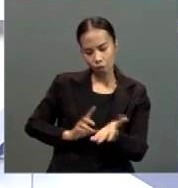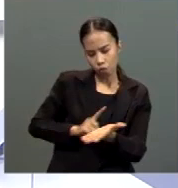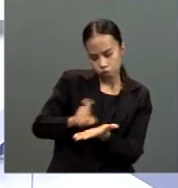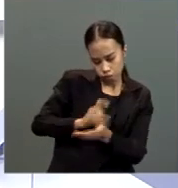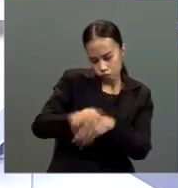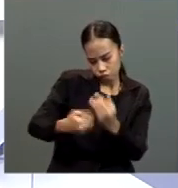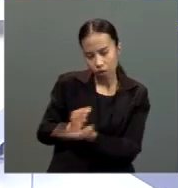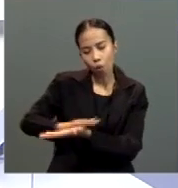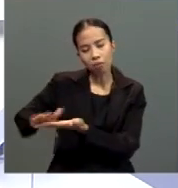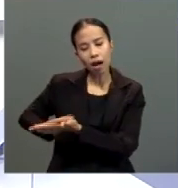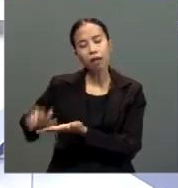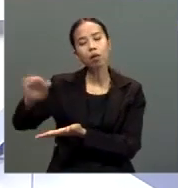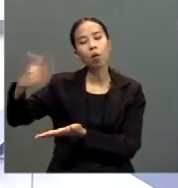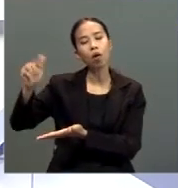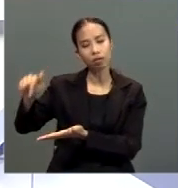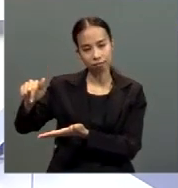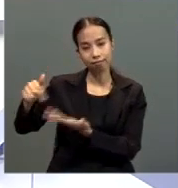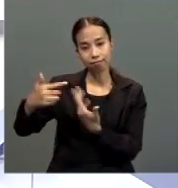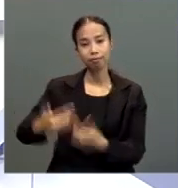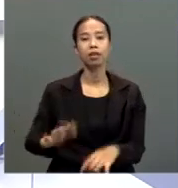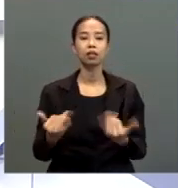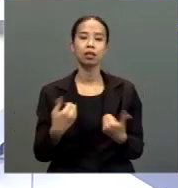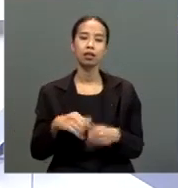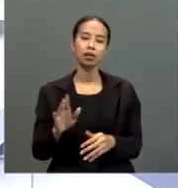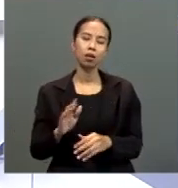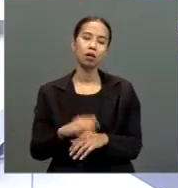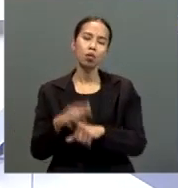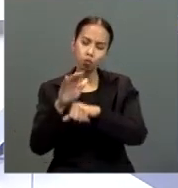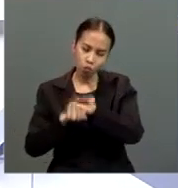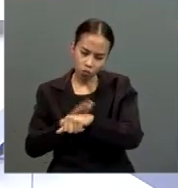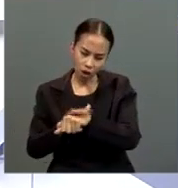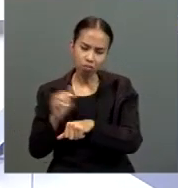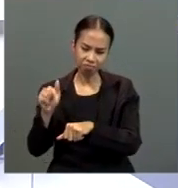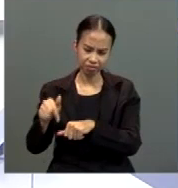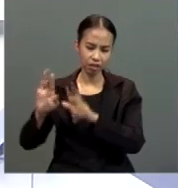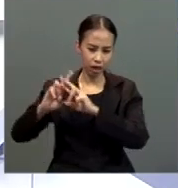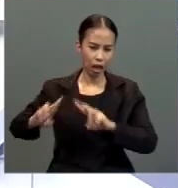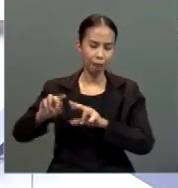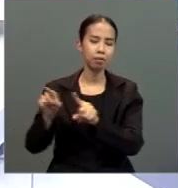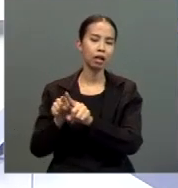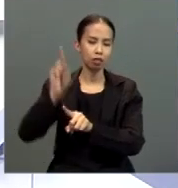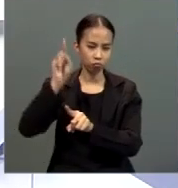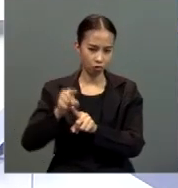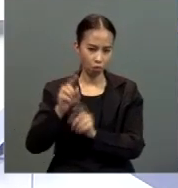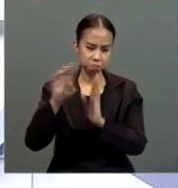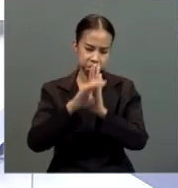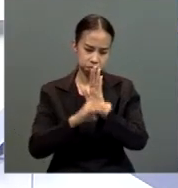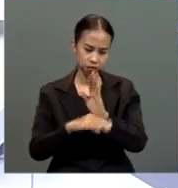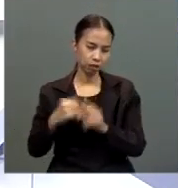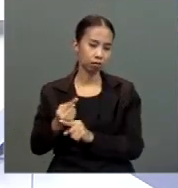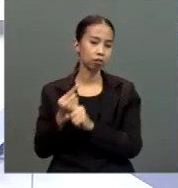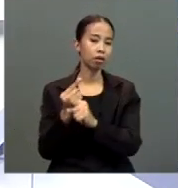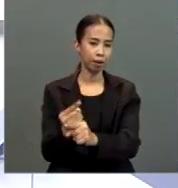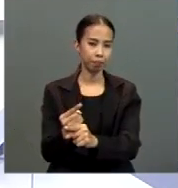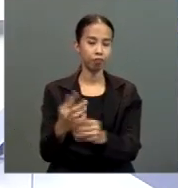คะ ในขณะที่คนที่ไปใช้บริการก็ต้องบอกว่าก็ต้องเห็นใจผู้ให้บริการเหม ือ นกันก็ต้องปฏิบัติตามข้อบังคับต่างๆอย่าง